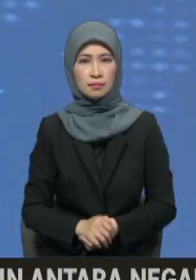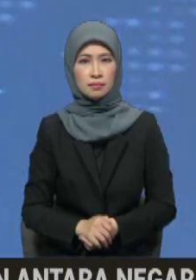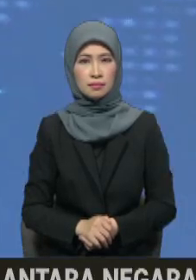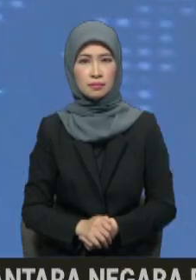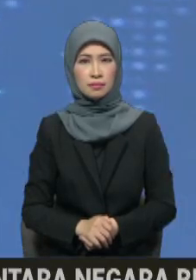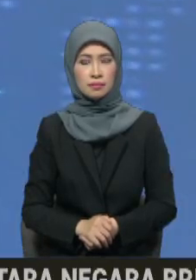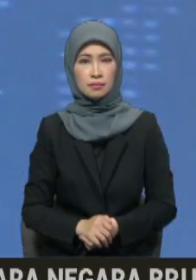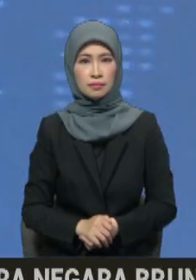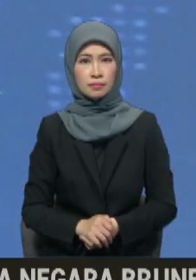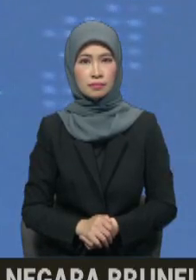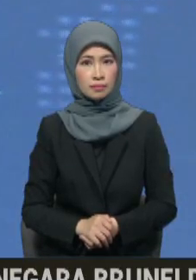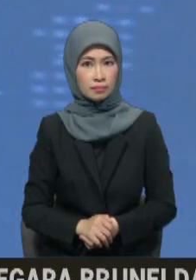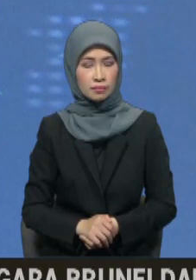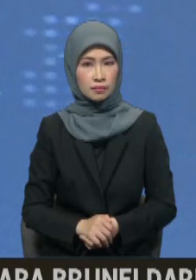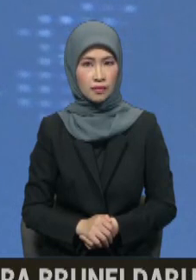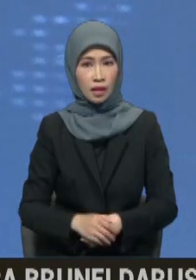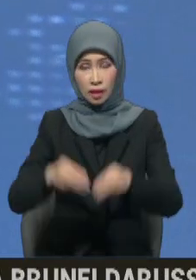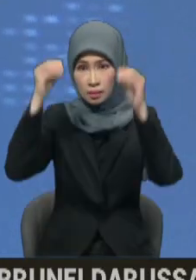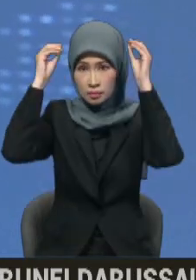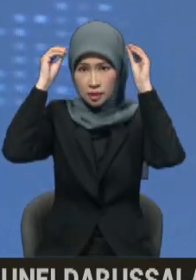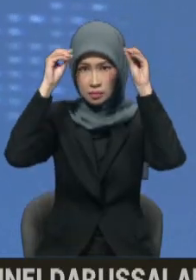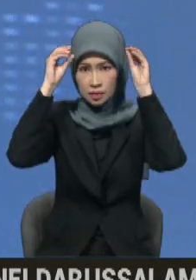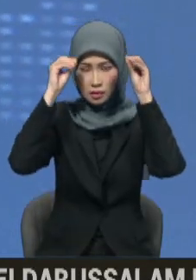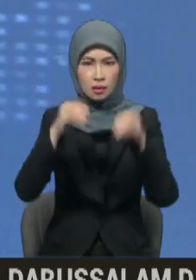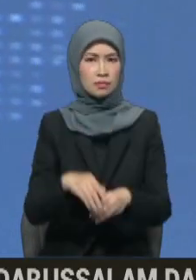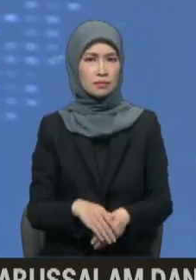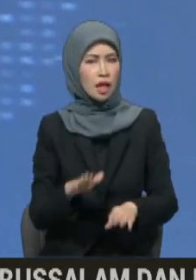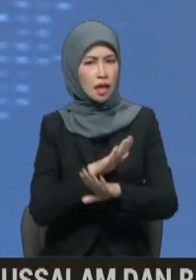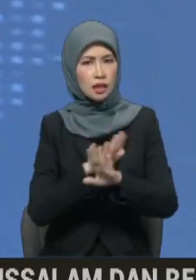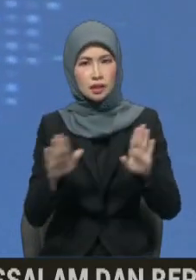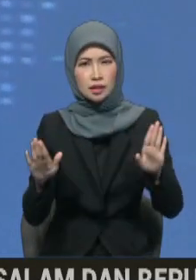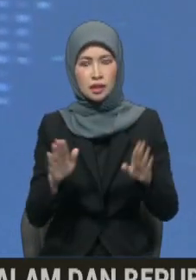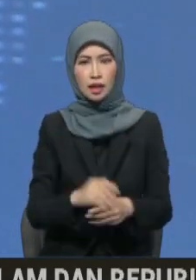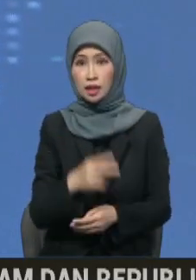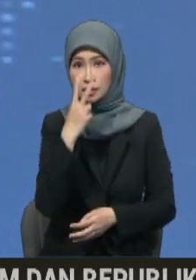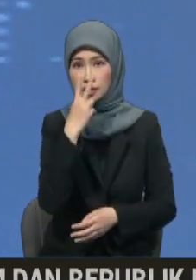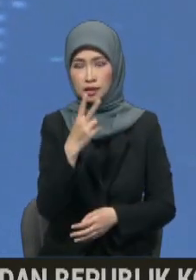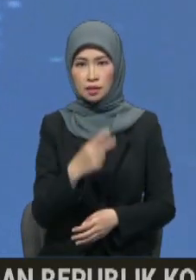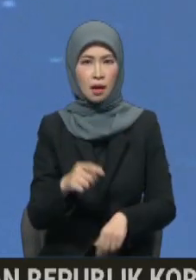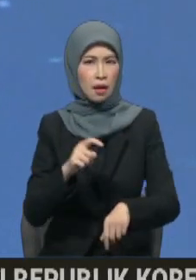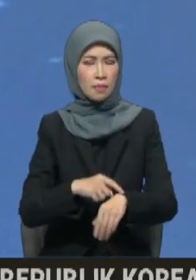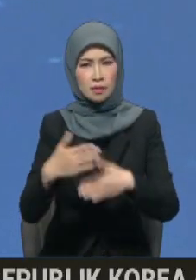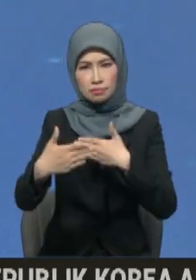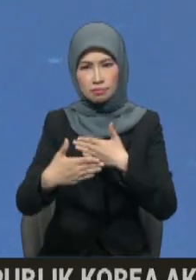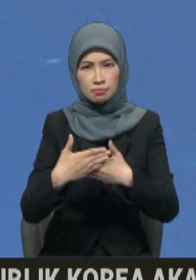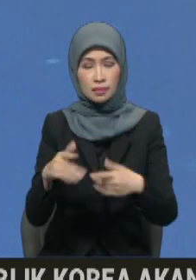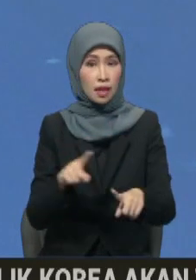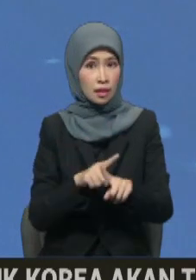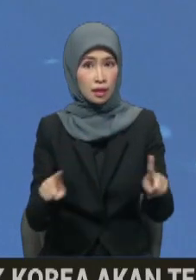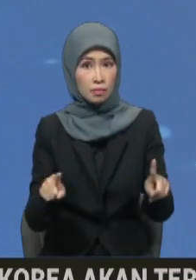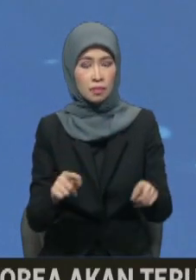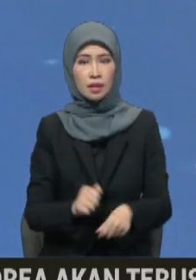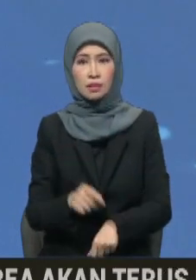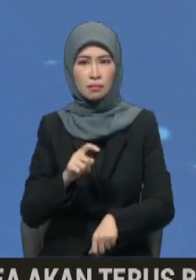ekonomi-ekonomi kesan pengajaran sesuatu ilmu tidak akan terus kelihatan dalam jangka masa yang pendek tetapi ia memerlukan